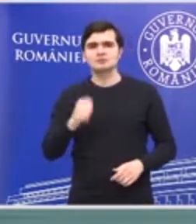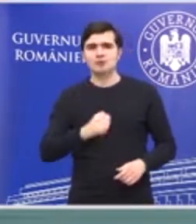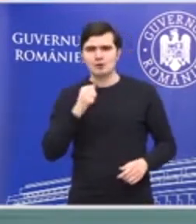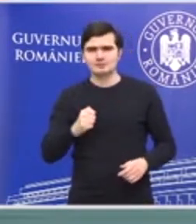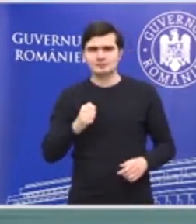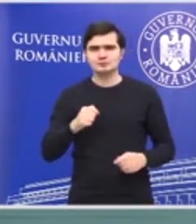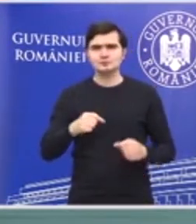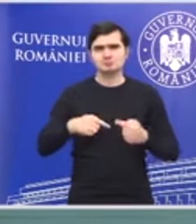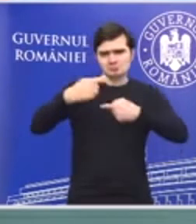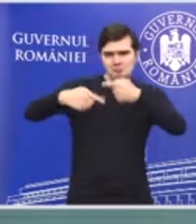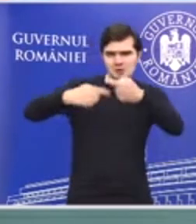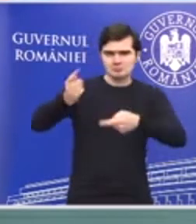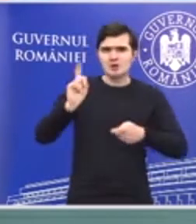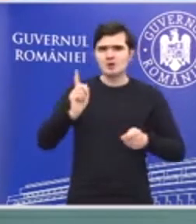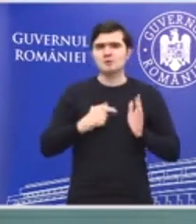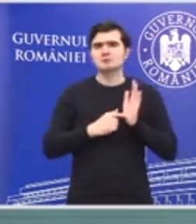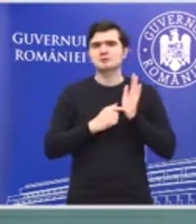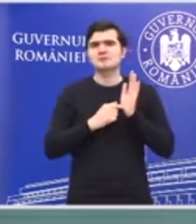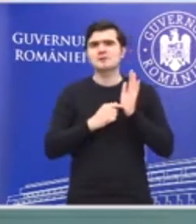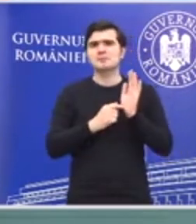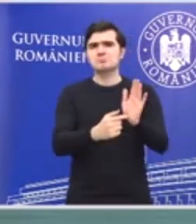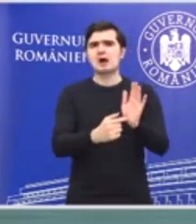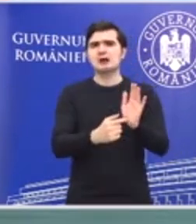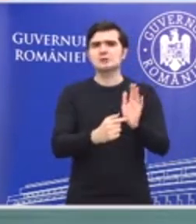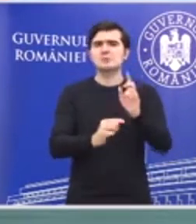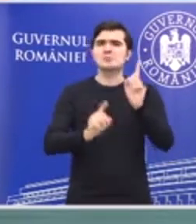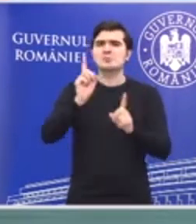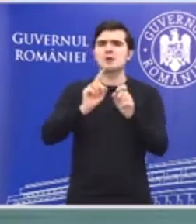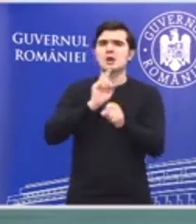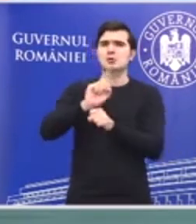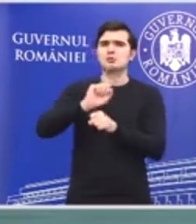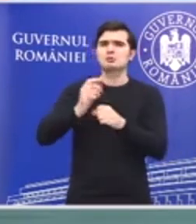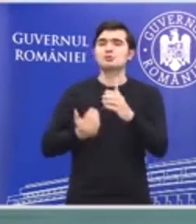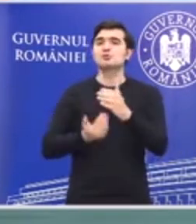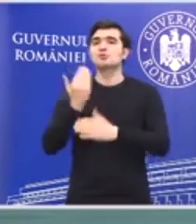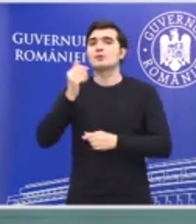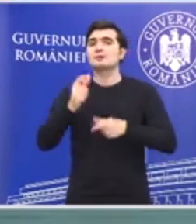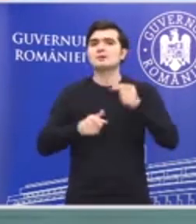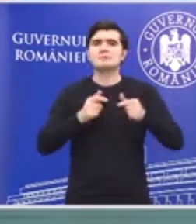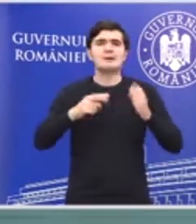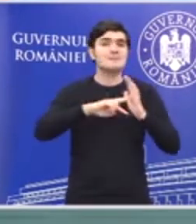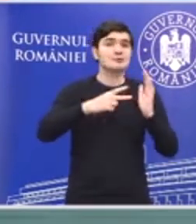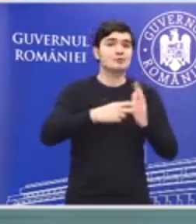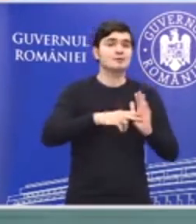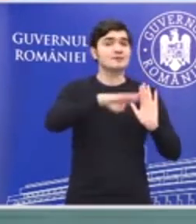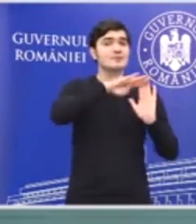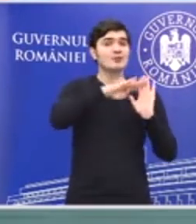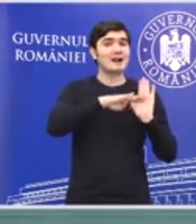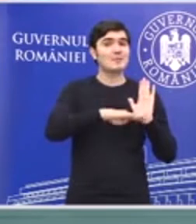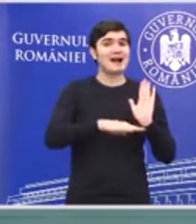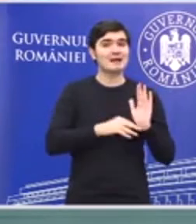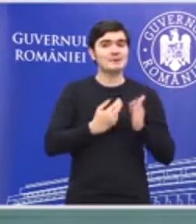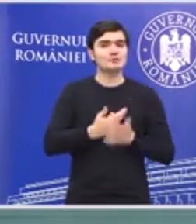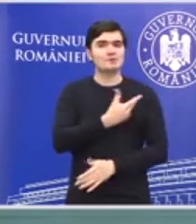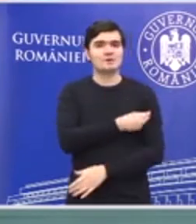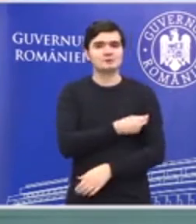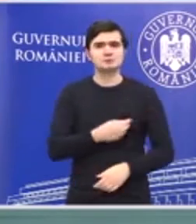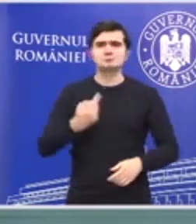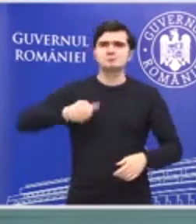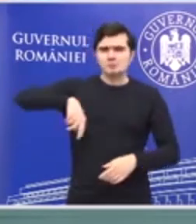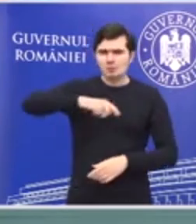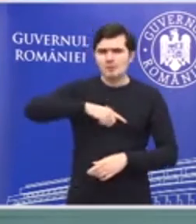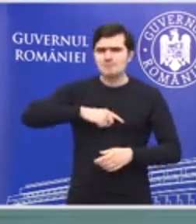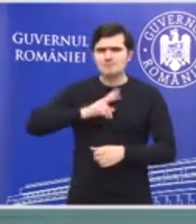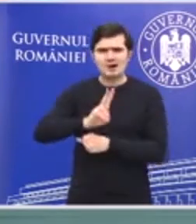cele ce urmează o să trecem în revistă câteva noutăți legate de modalitatea de programare. Am evaluat